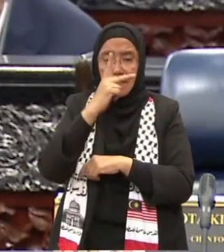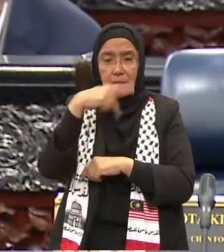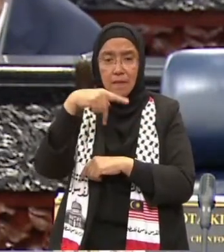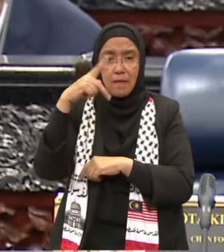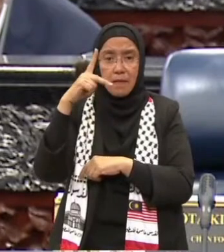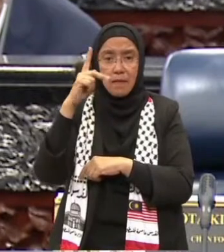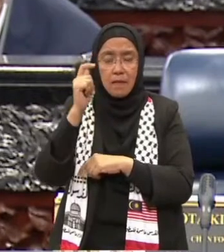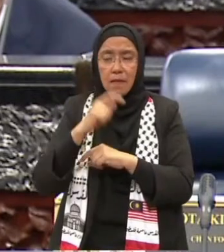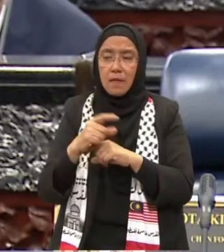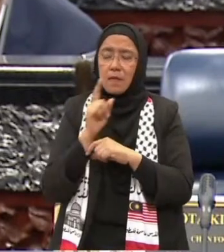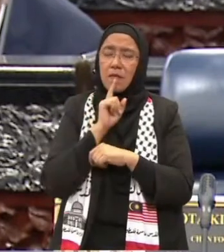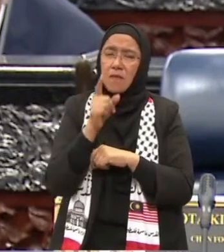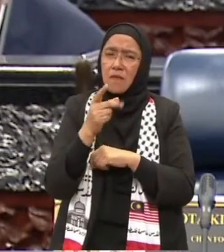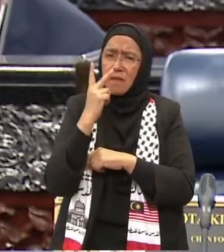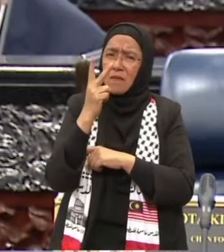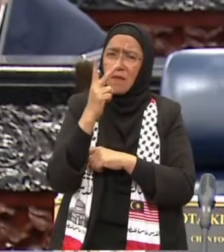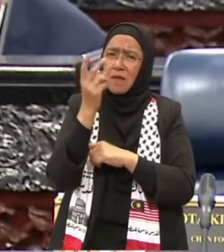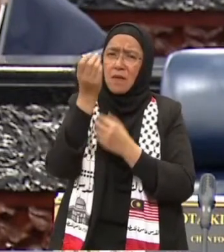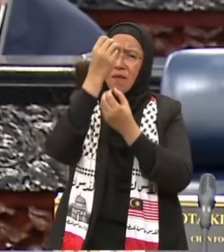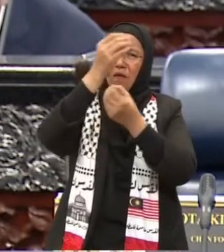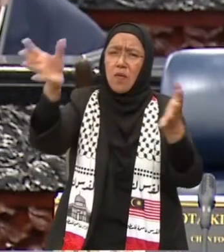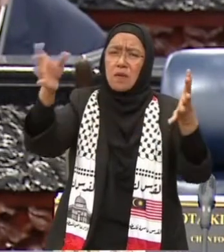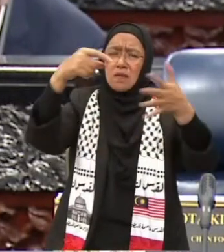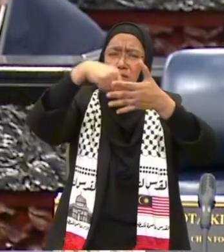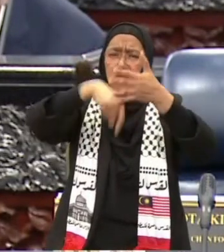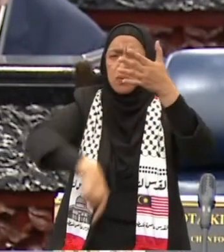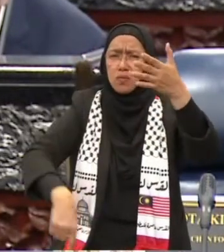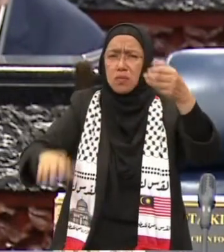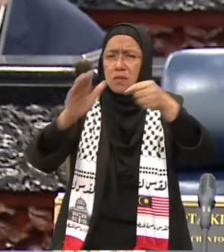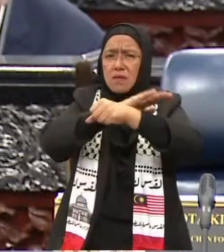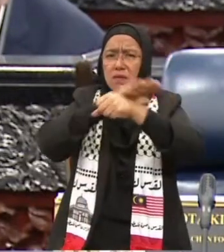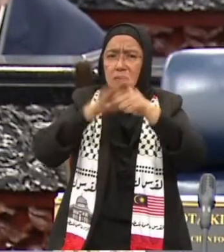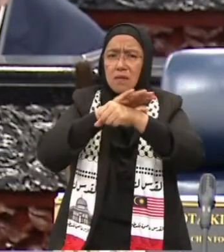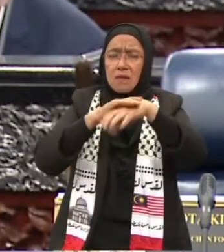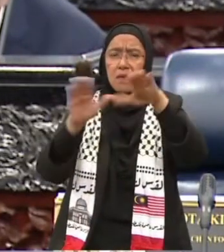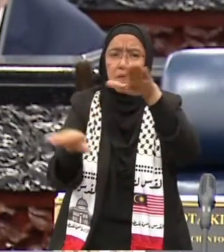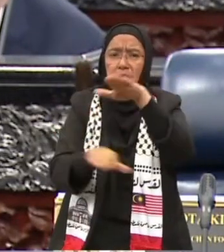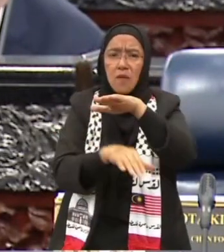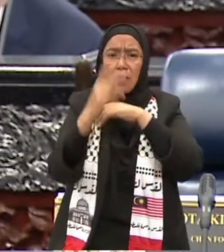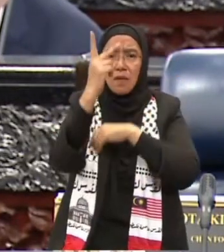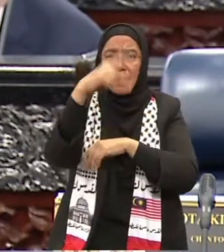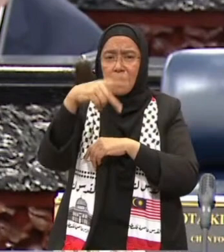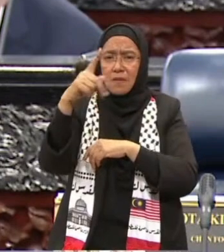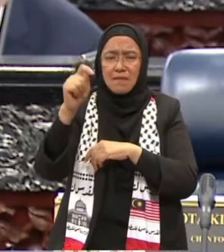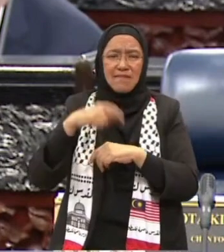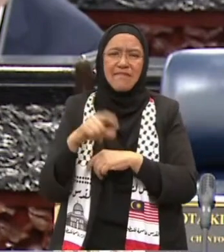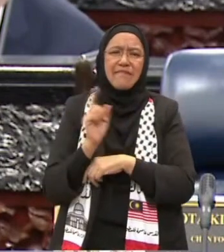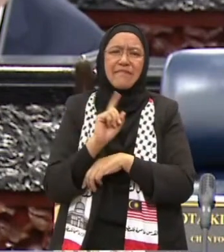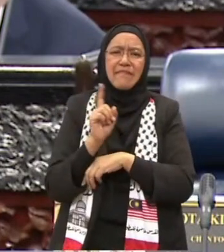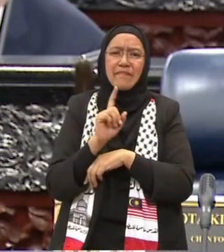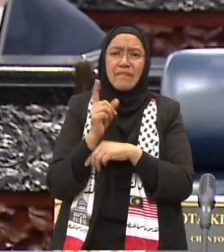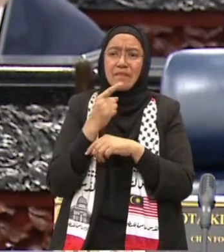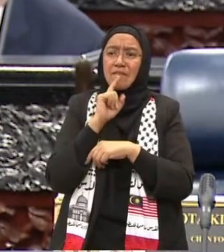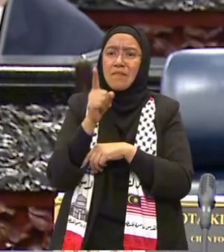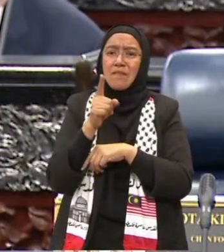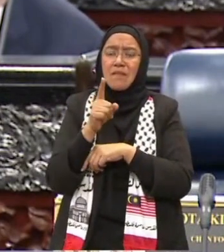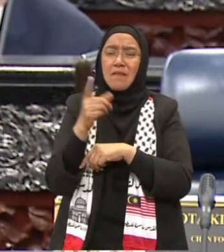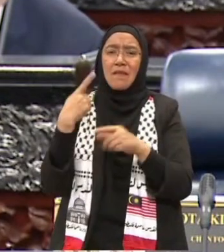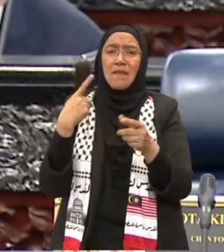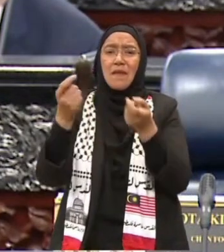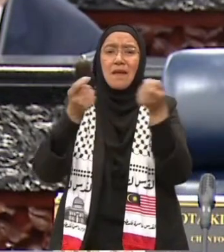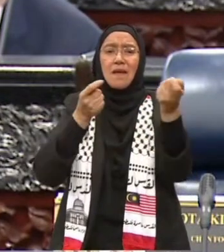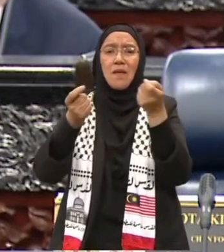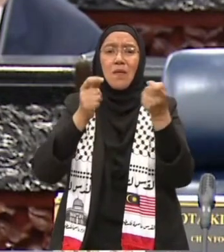sepenuhnya berada di bawah KPKT. Yang ada, sebab kita hanya kawalan melalui APDL, sedangkan sebagai